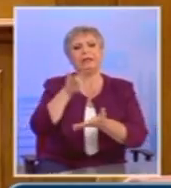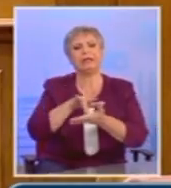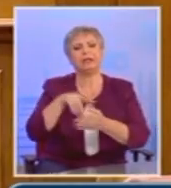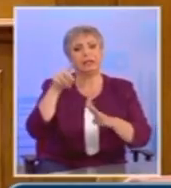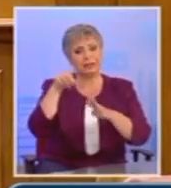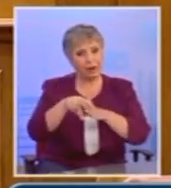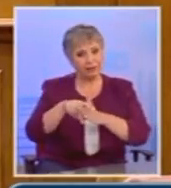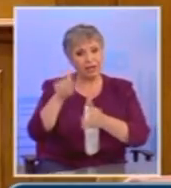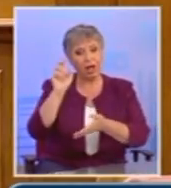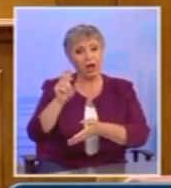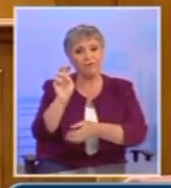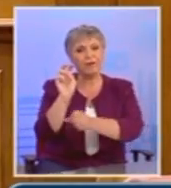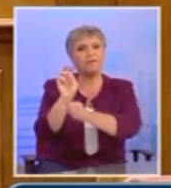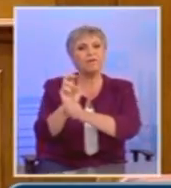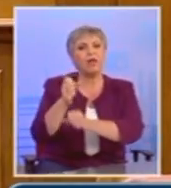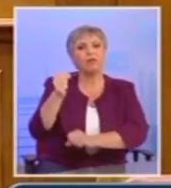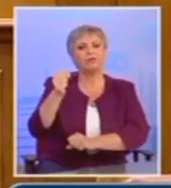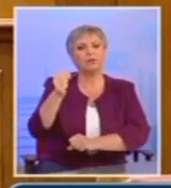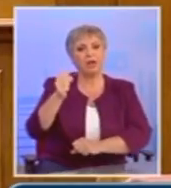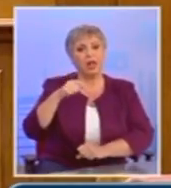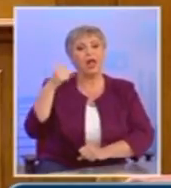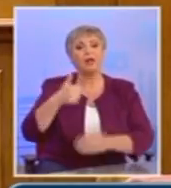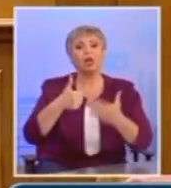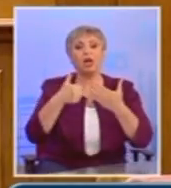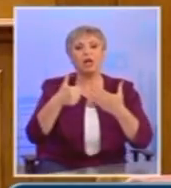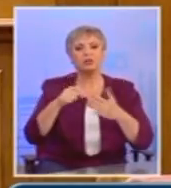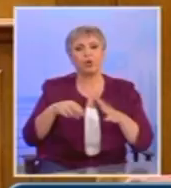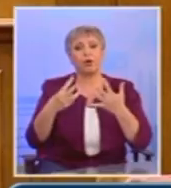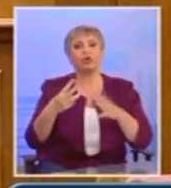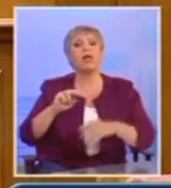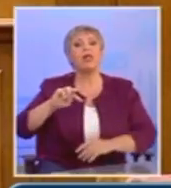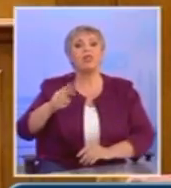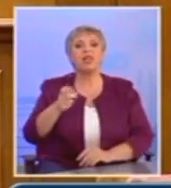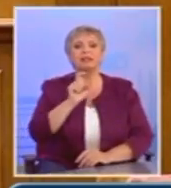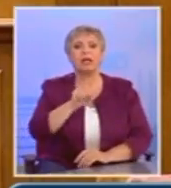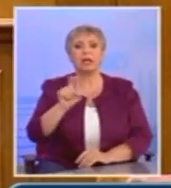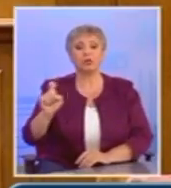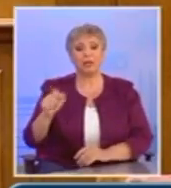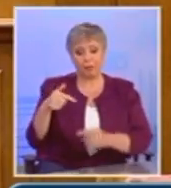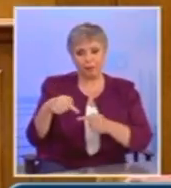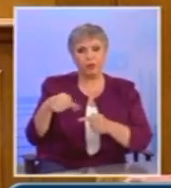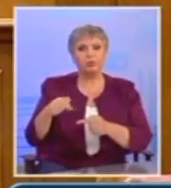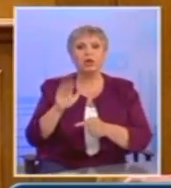συνολικού ύψους 6,8 δισεκατομμυρίων, που λήγουν το δίμηνο Ιουλίου-Αυγούστου.